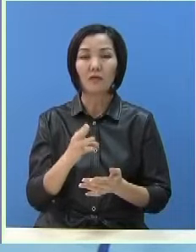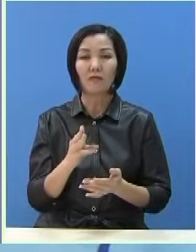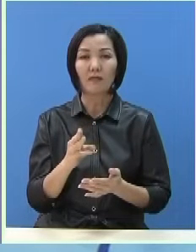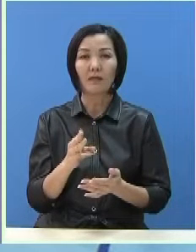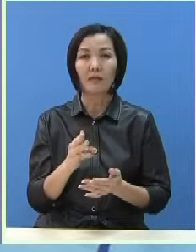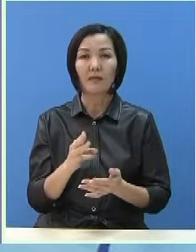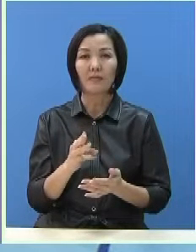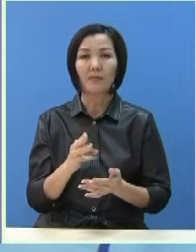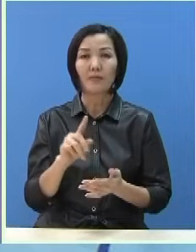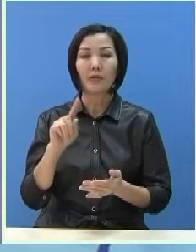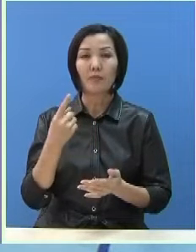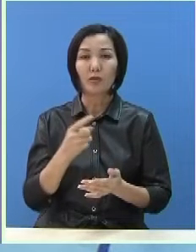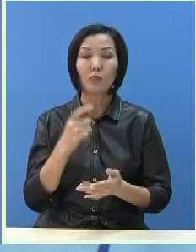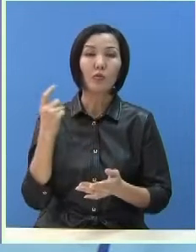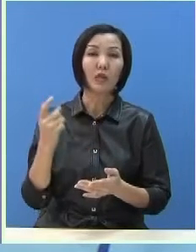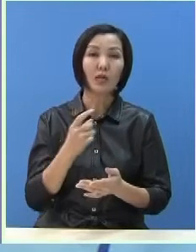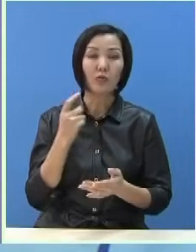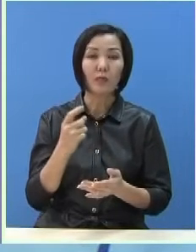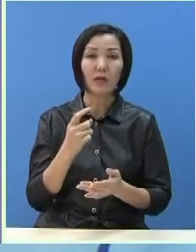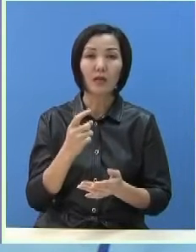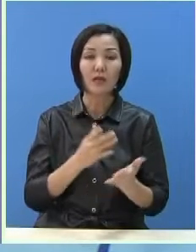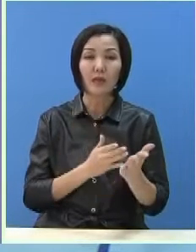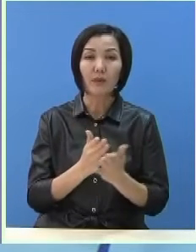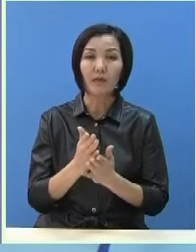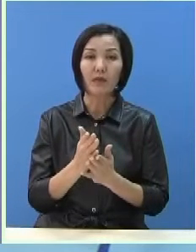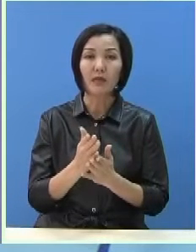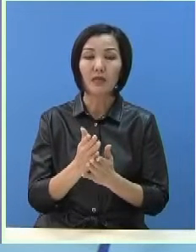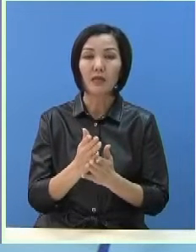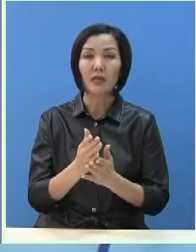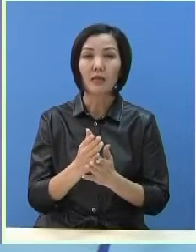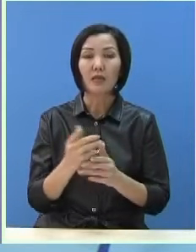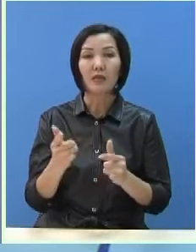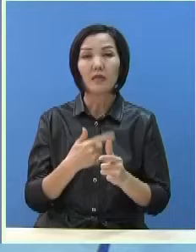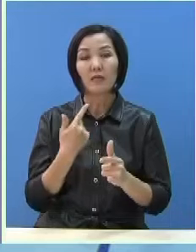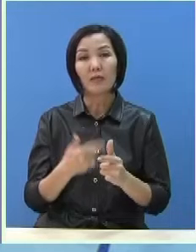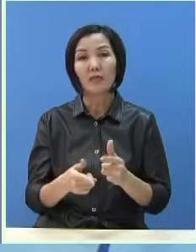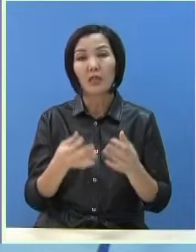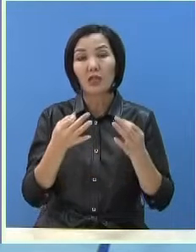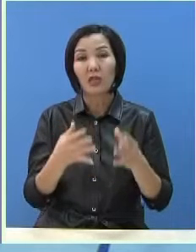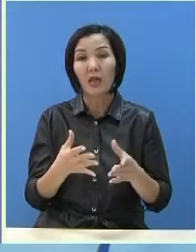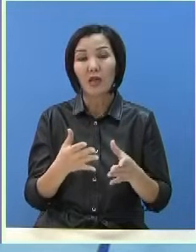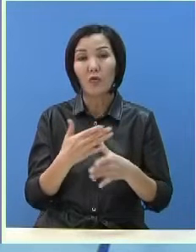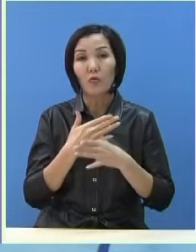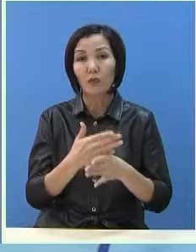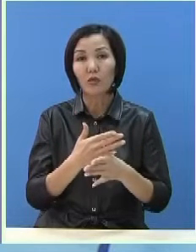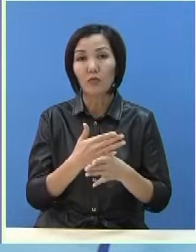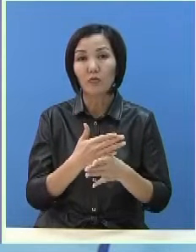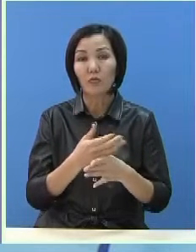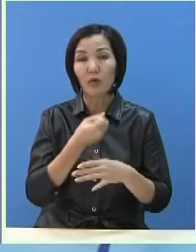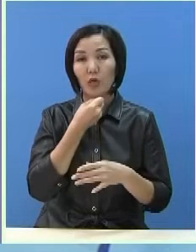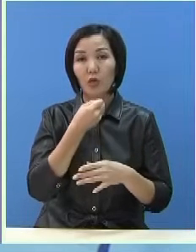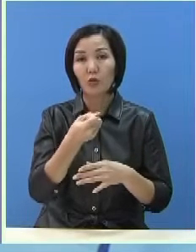мысалы, келмеске, экономикалық министрлік болсын, мысалы. Немесе бір жай кеңесші болып та, ол кісінің алдында сұхбатын